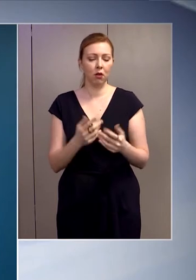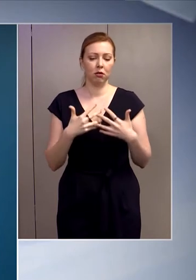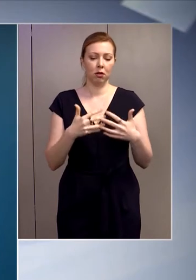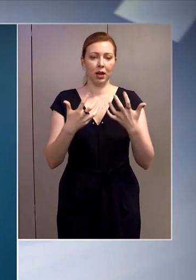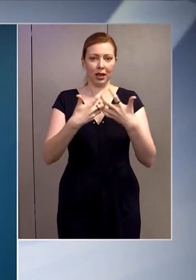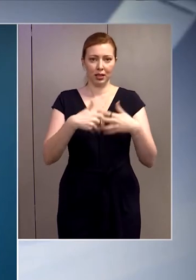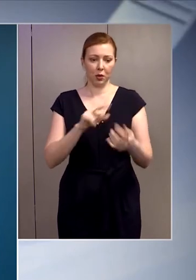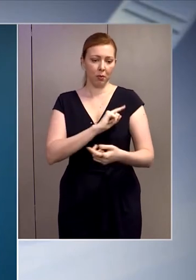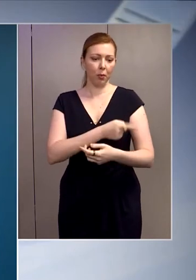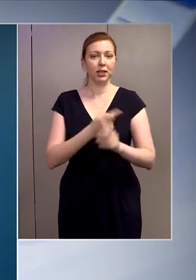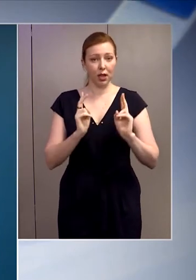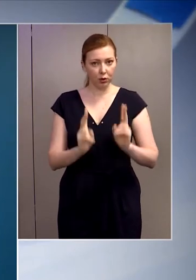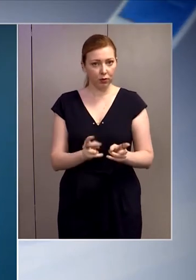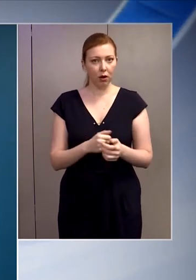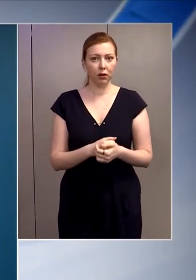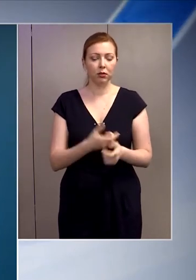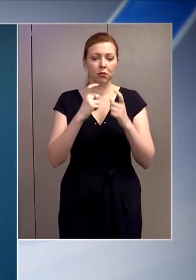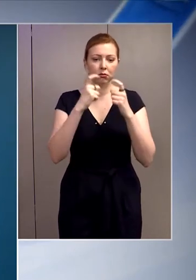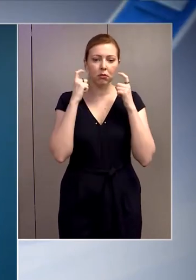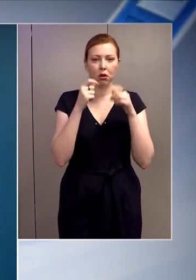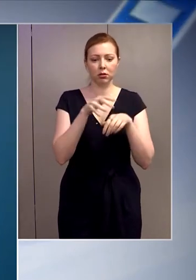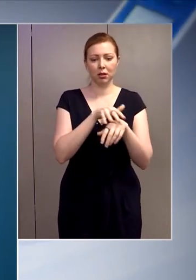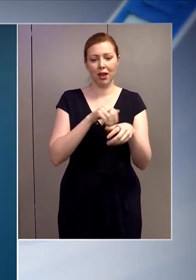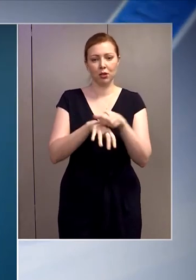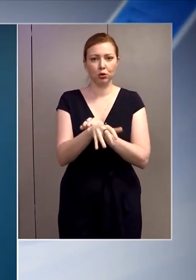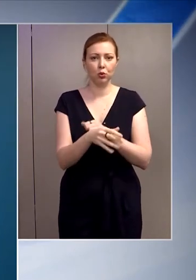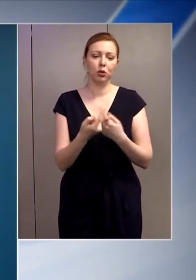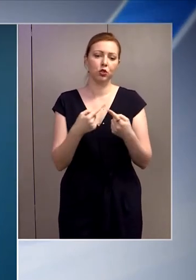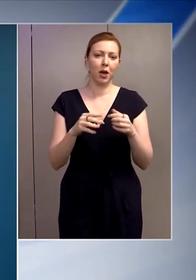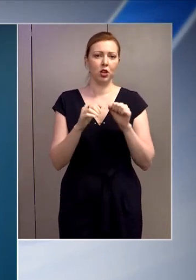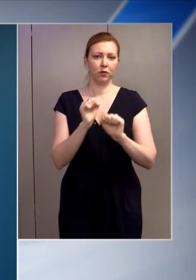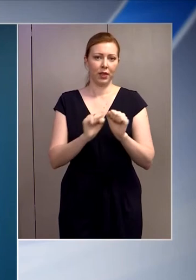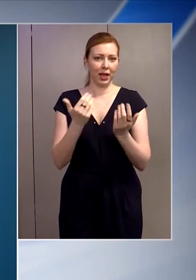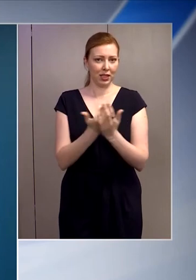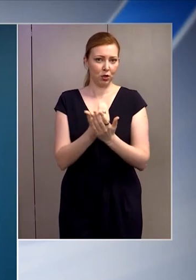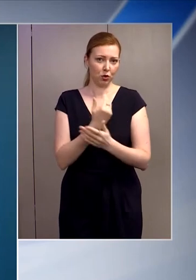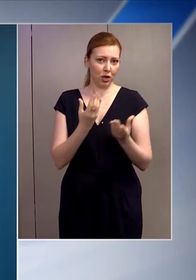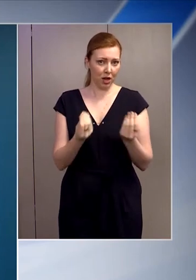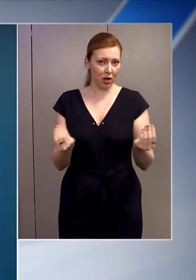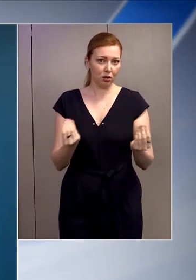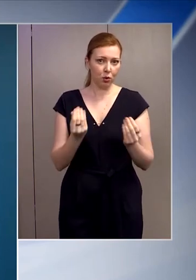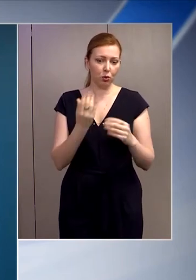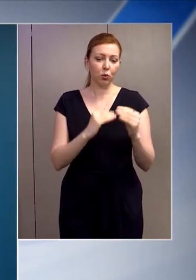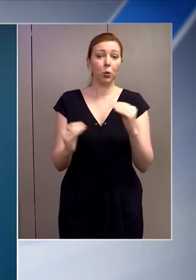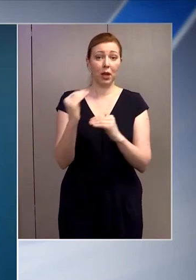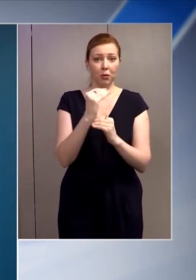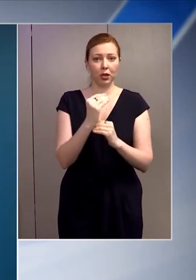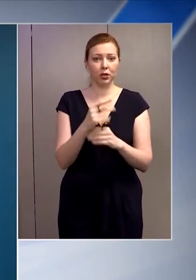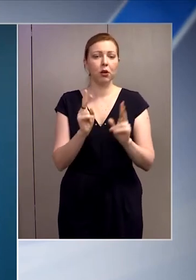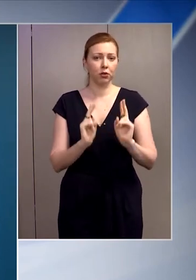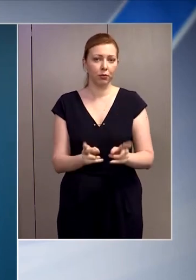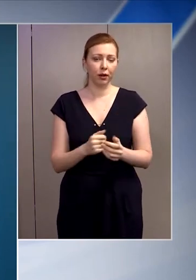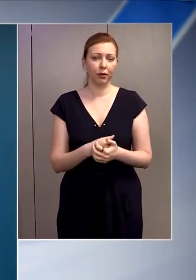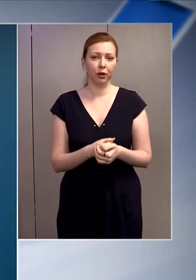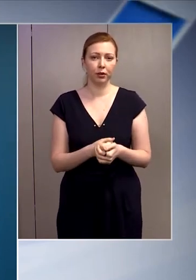lélegeztetőgép kapacitás biztosított, maszk, kesztyű és egyéb a védekezéshez szükséges eszköz utánpótlása szintén rendelkezésre